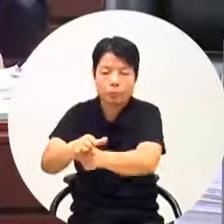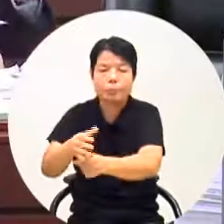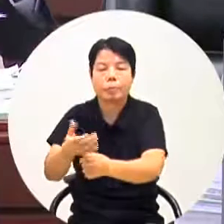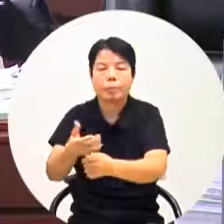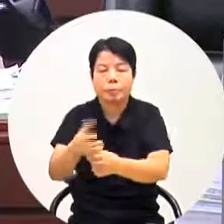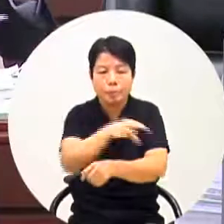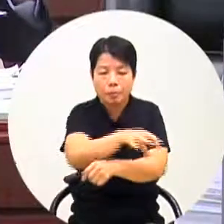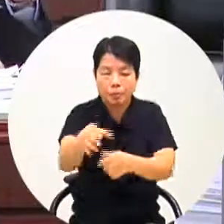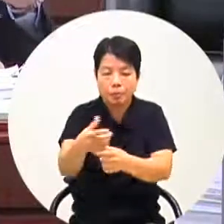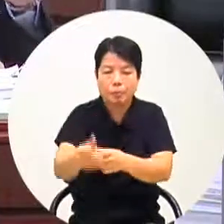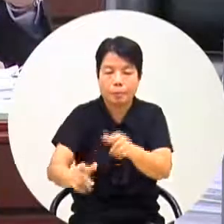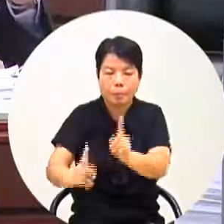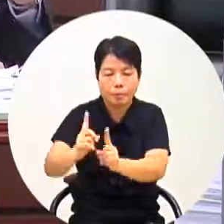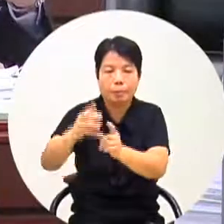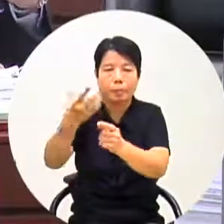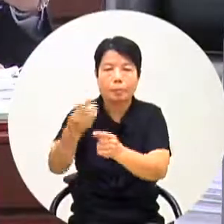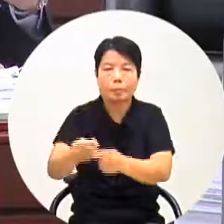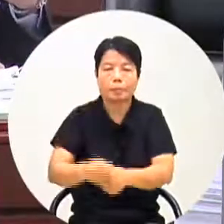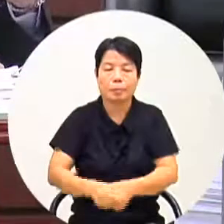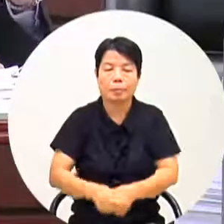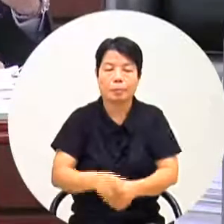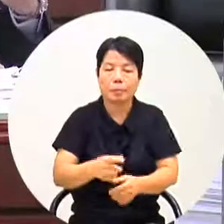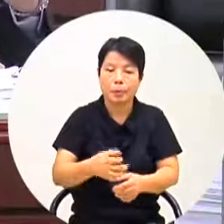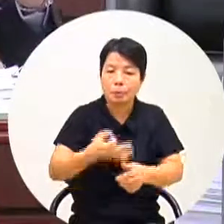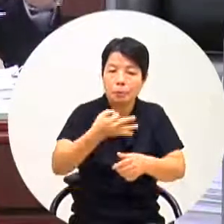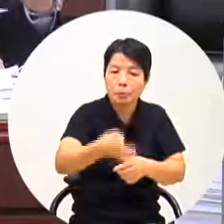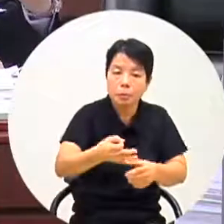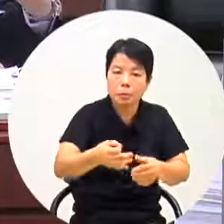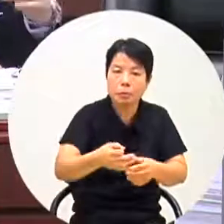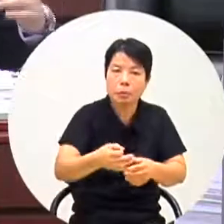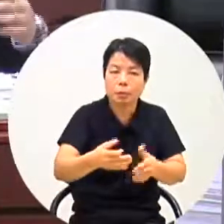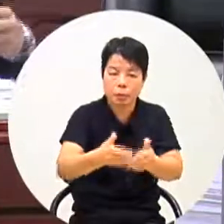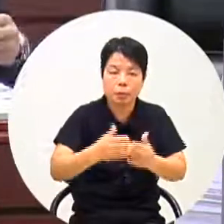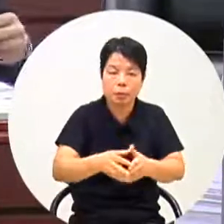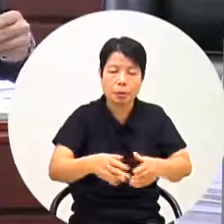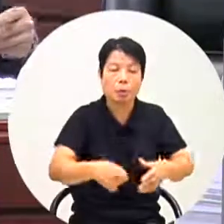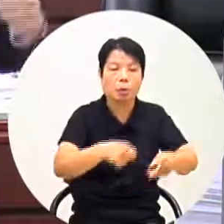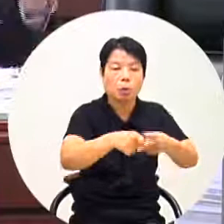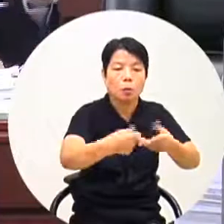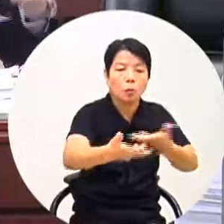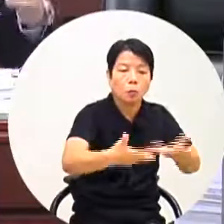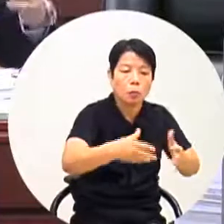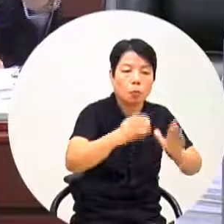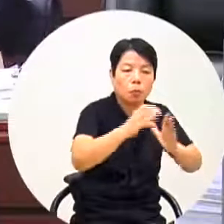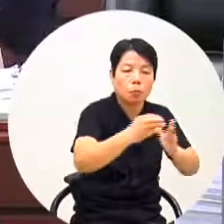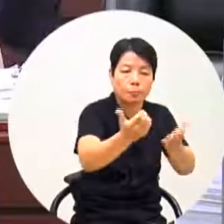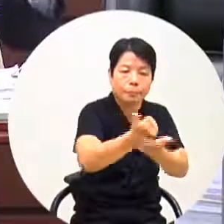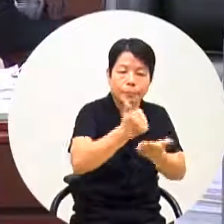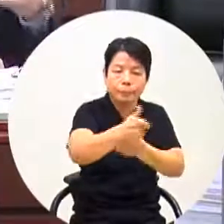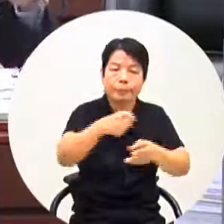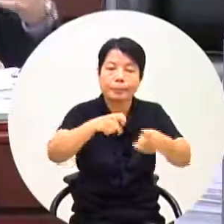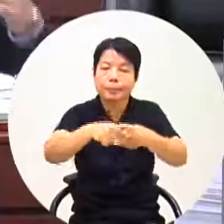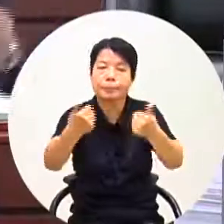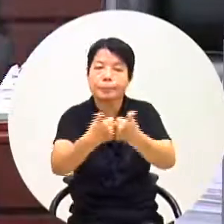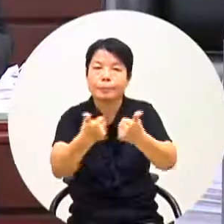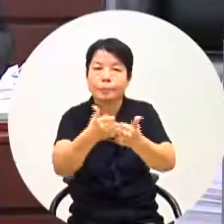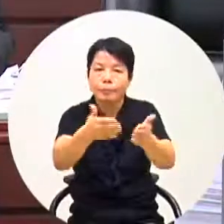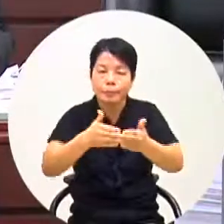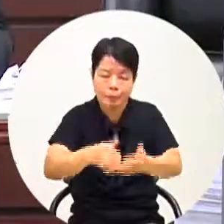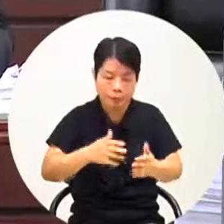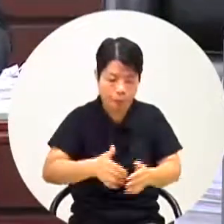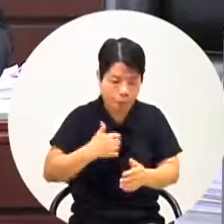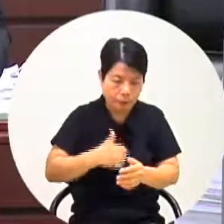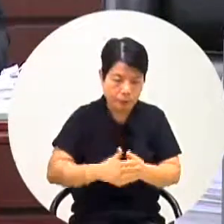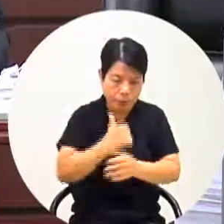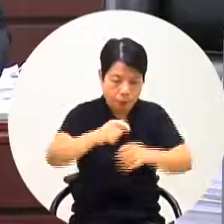那这个价钱单价的标准是我们邀请有公务局有邀请相关的这些工会来去就实际上的那